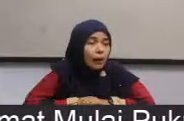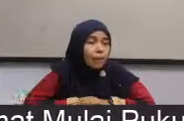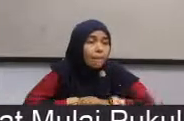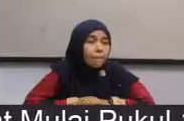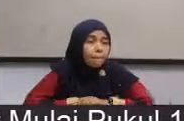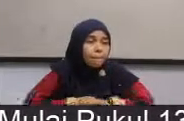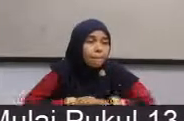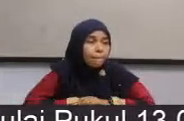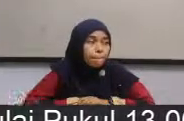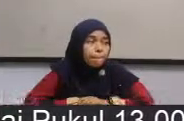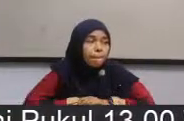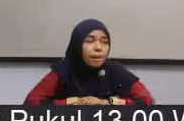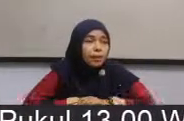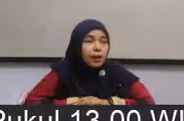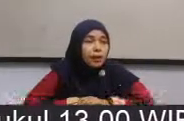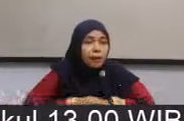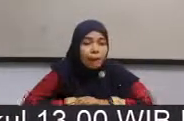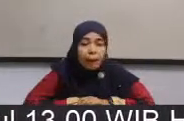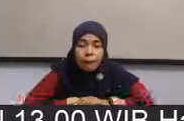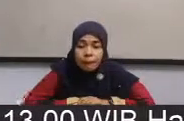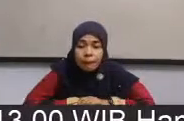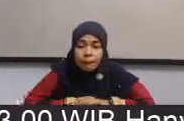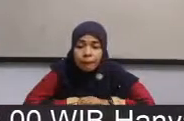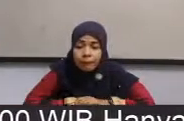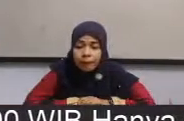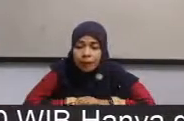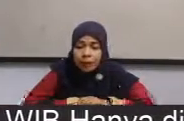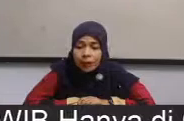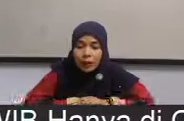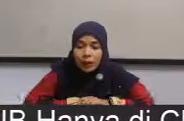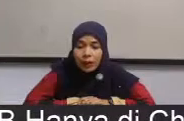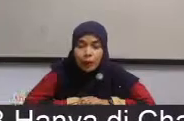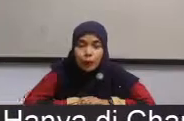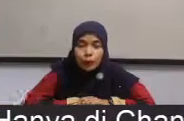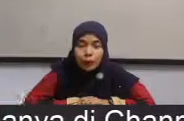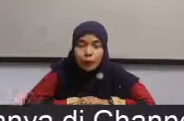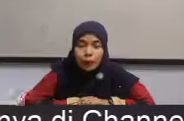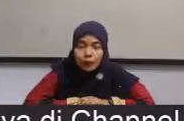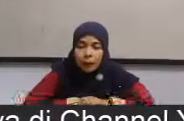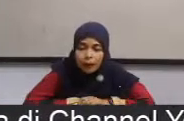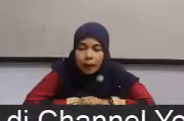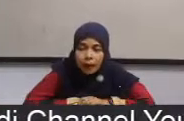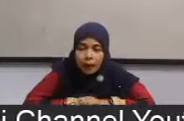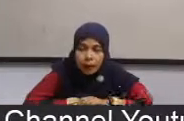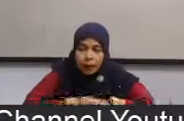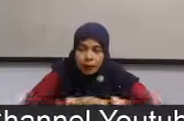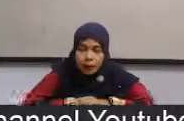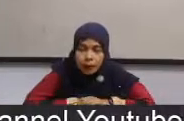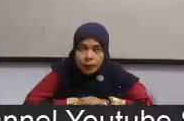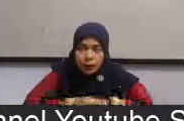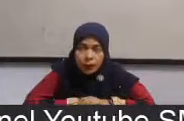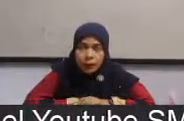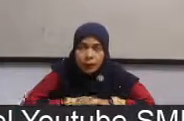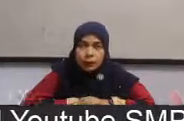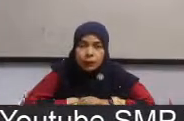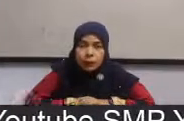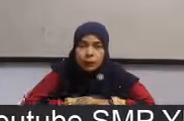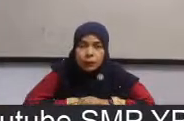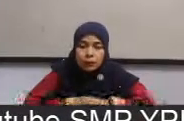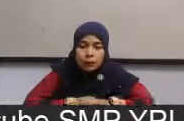Oh ya Jadi ada berapa bab ada dua babak pertama apa masih ada